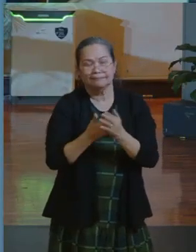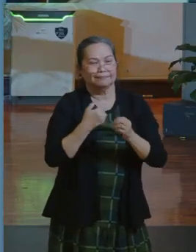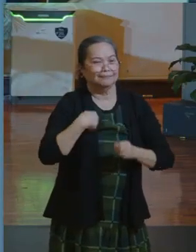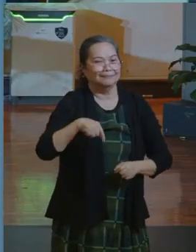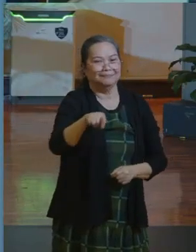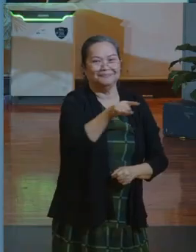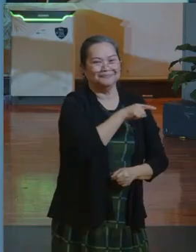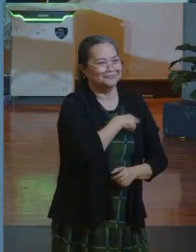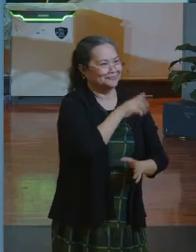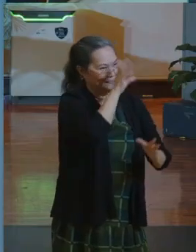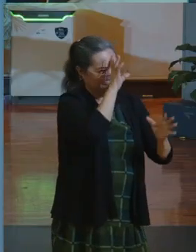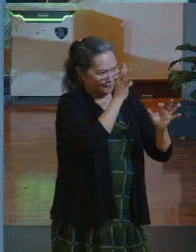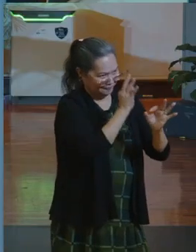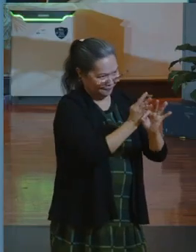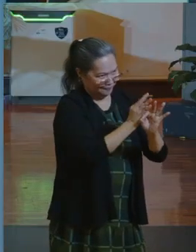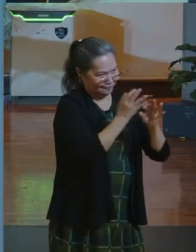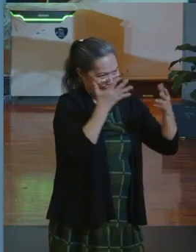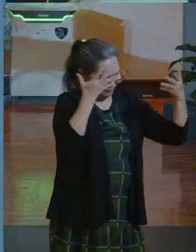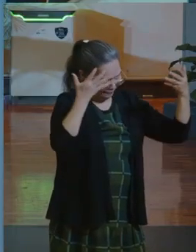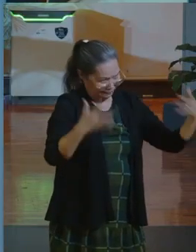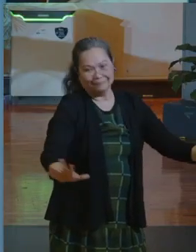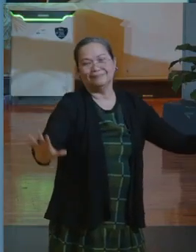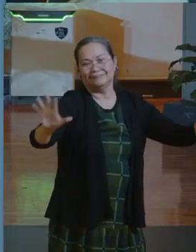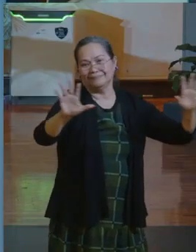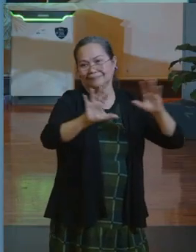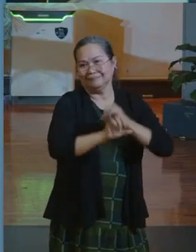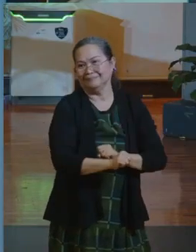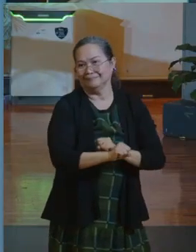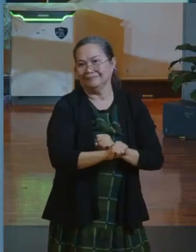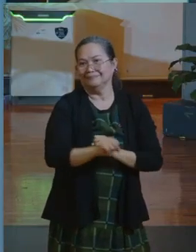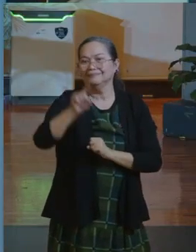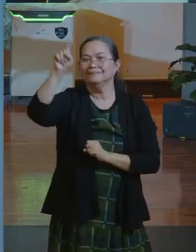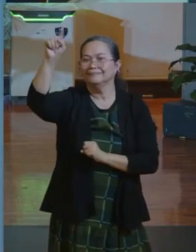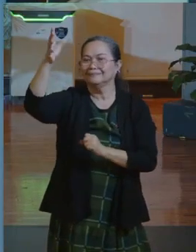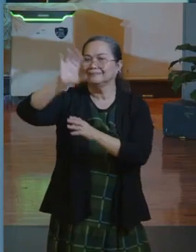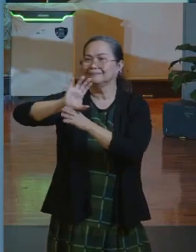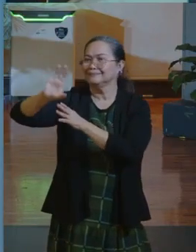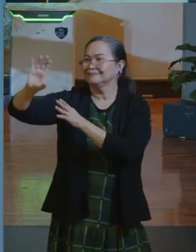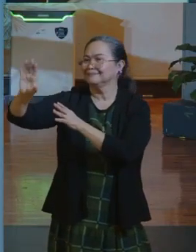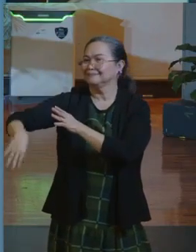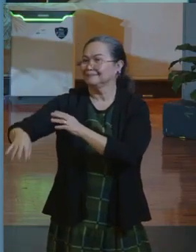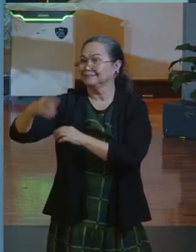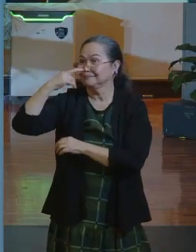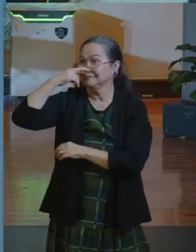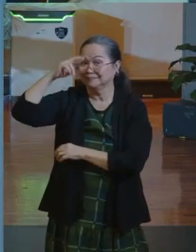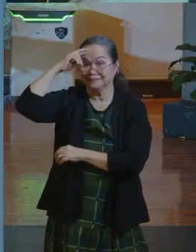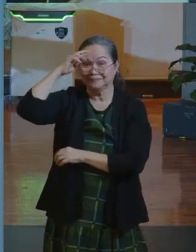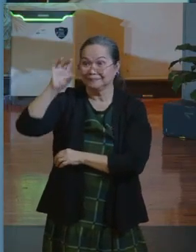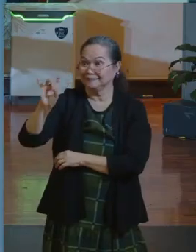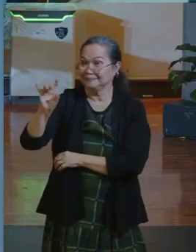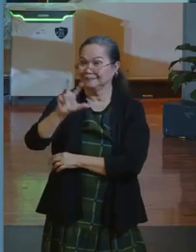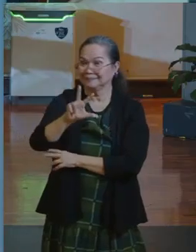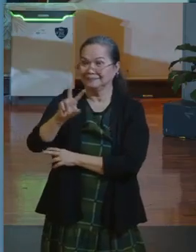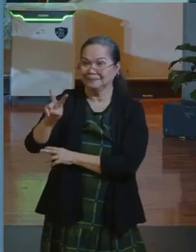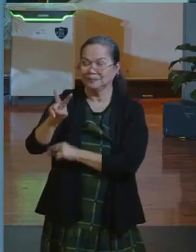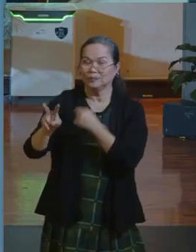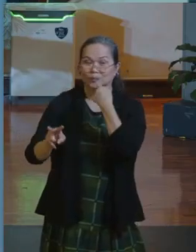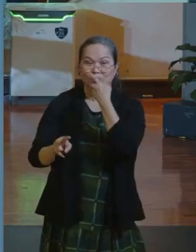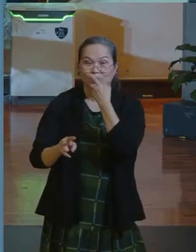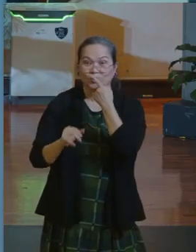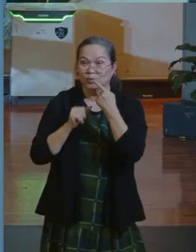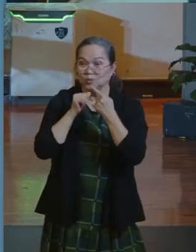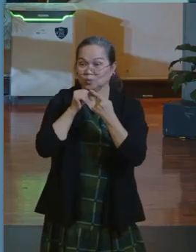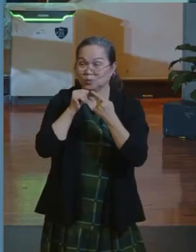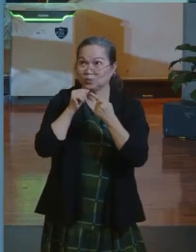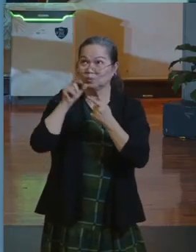nating manampalataya sa Kanya. Ginawa na lahat ng Diyos. Sabi sa Romans 8:32, He who did not spare